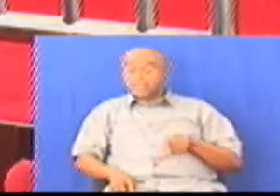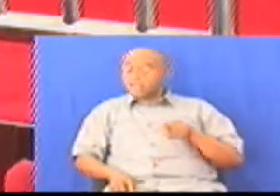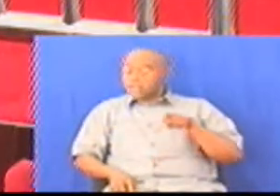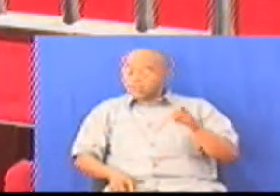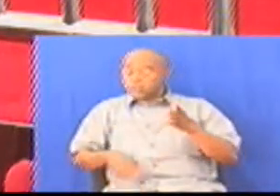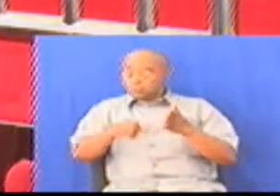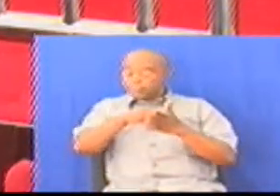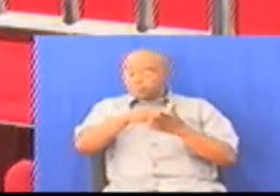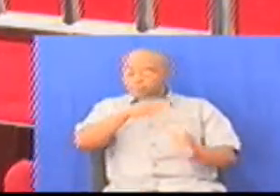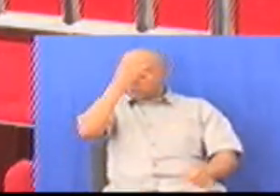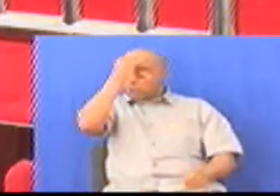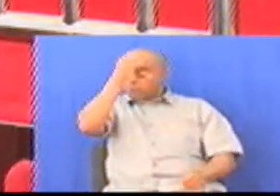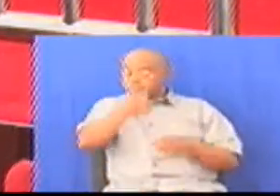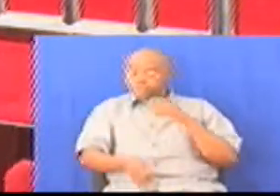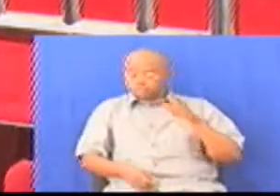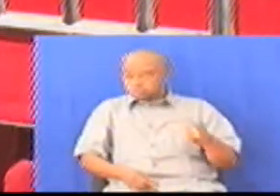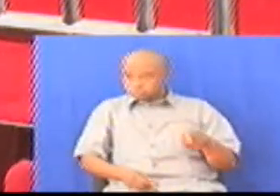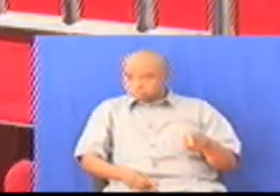mwisho